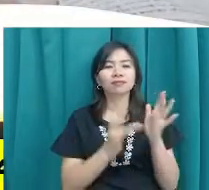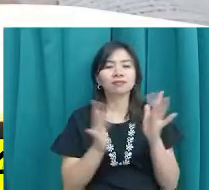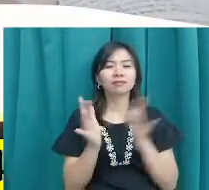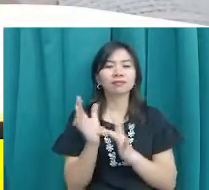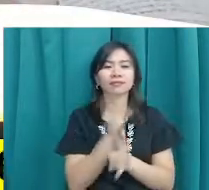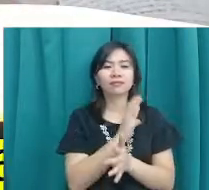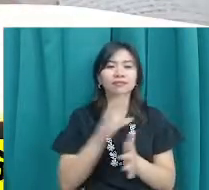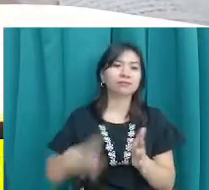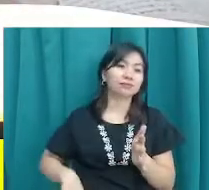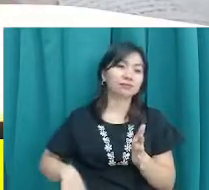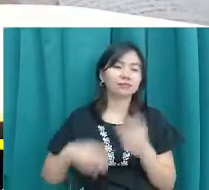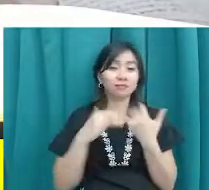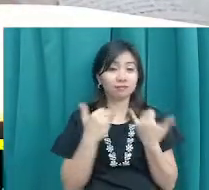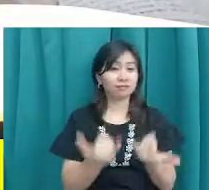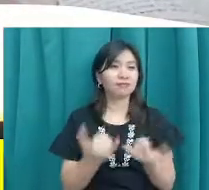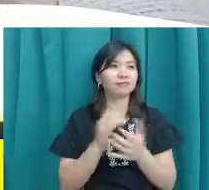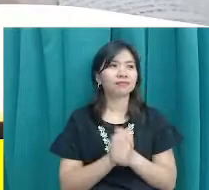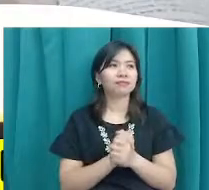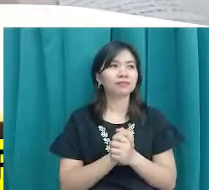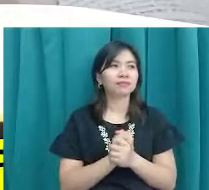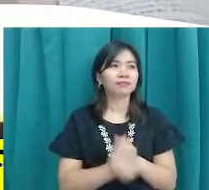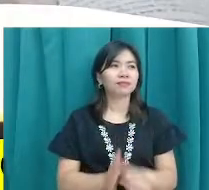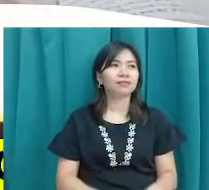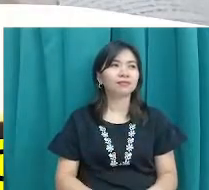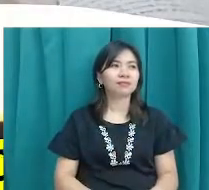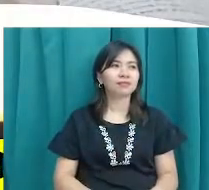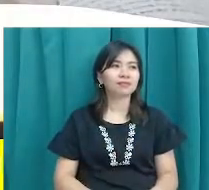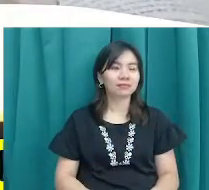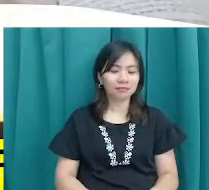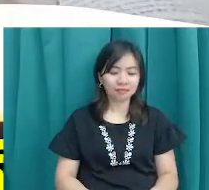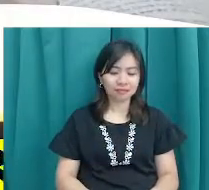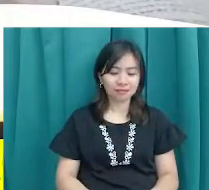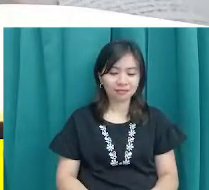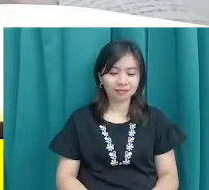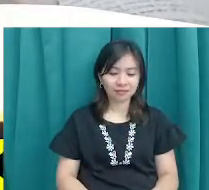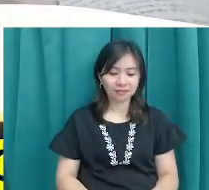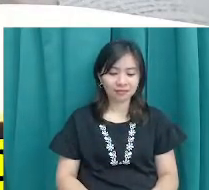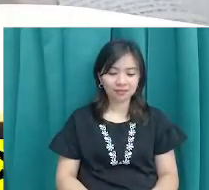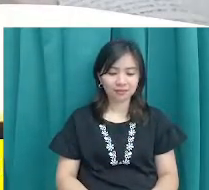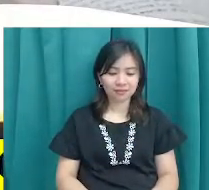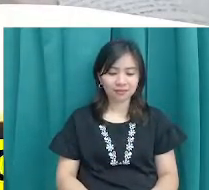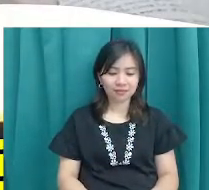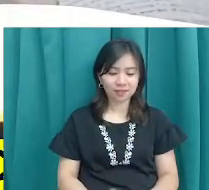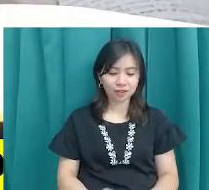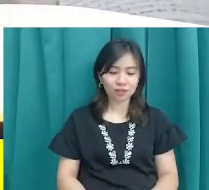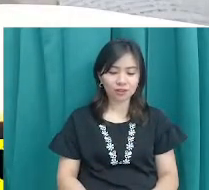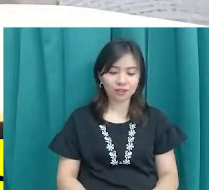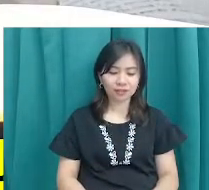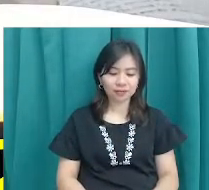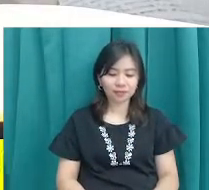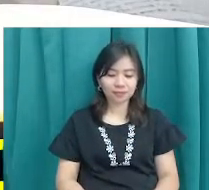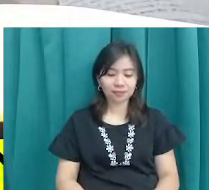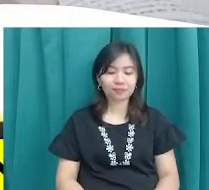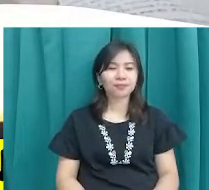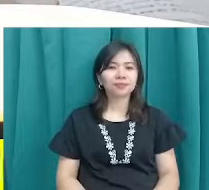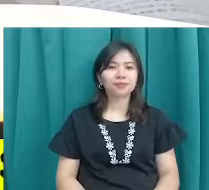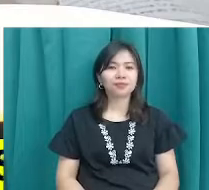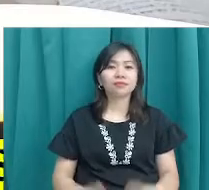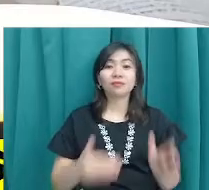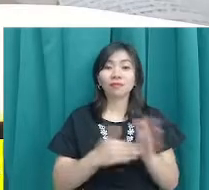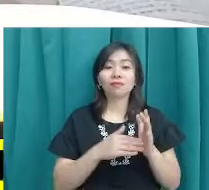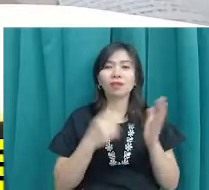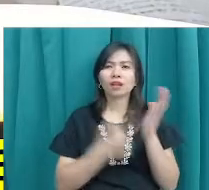You see? Parang isa na lang yung sound card natin. Anyways, katulad niya ang sinasabi ko. Di ba? Ito yung